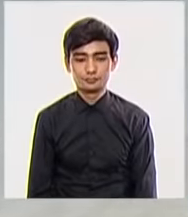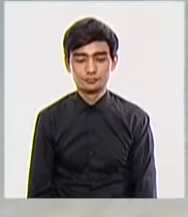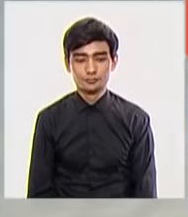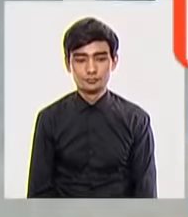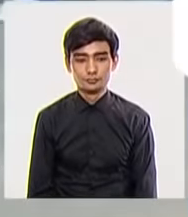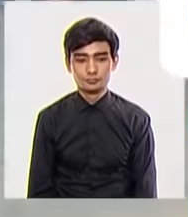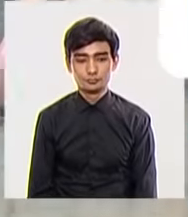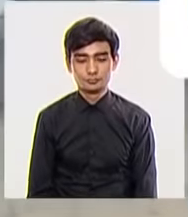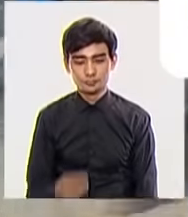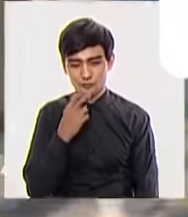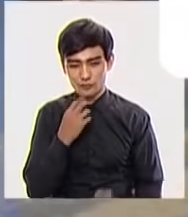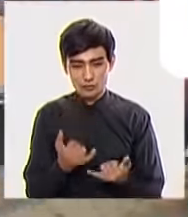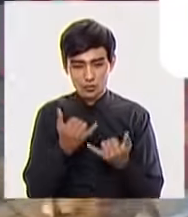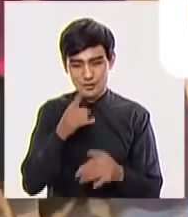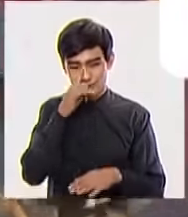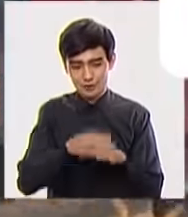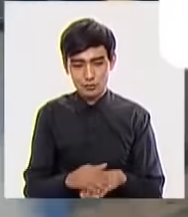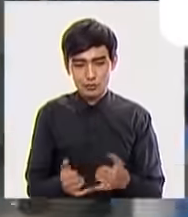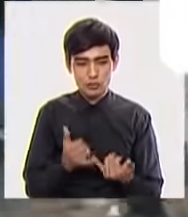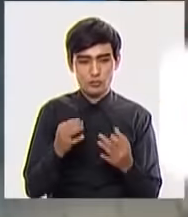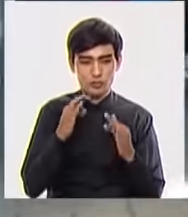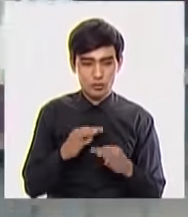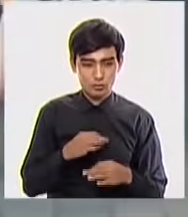Приглашайте Акима, приглашайте прокурора.